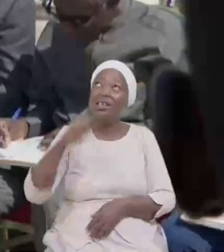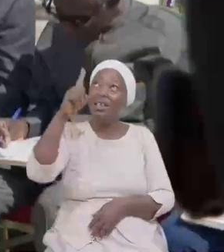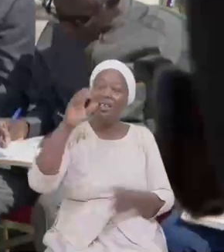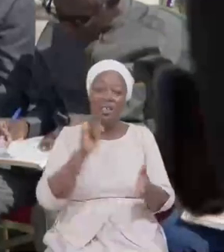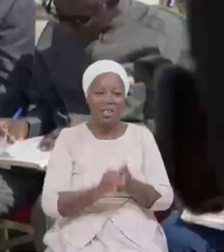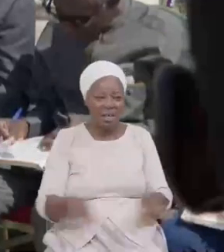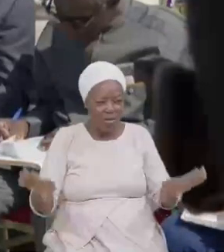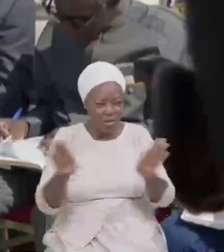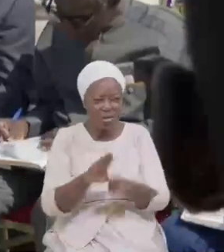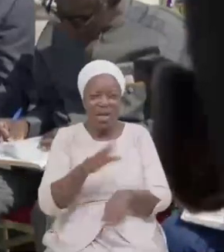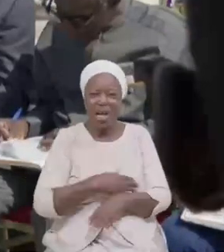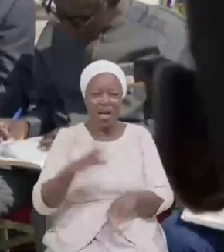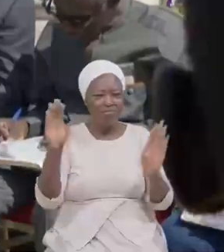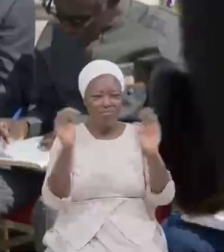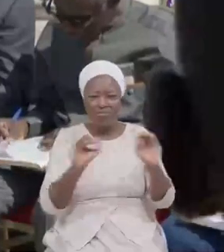nul n'ouvrira.